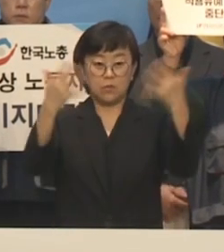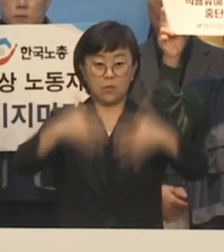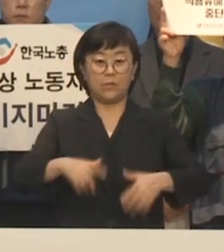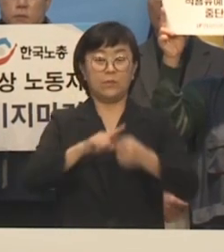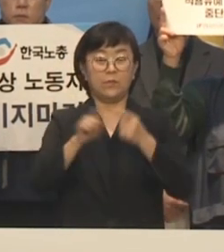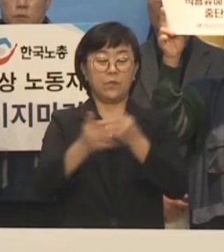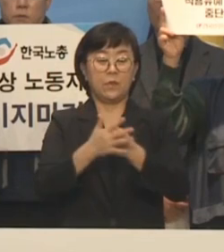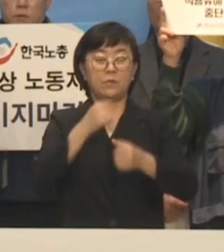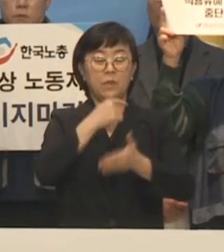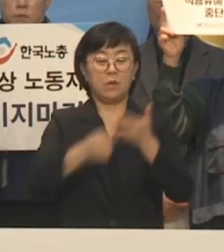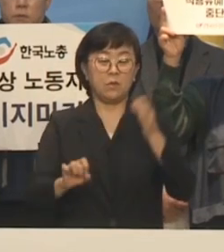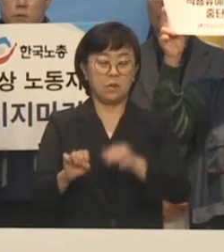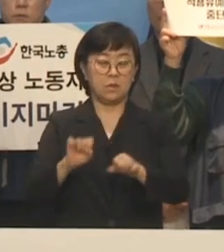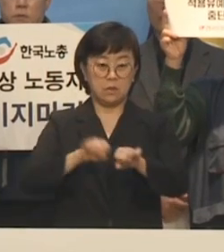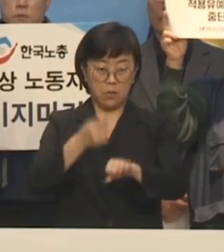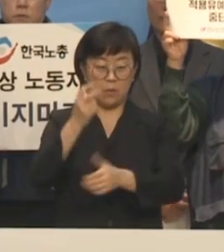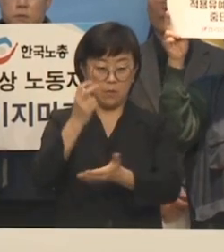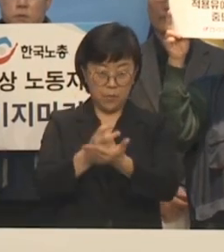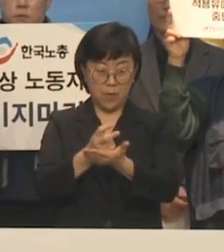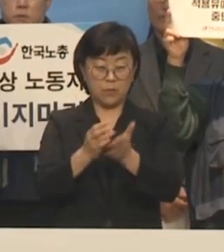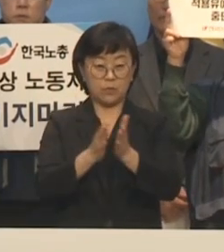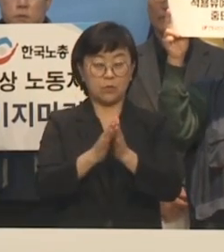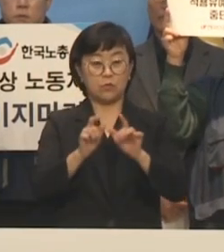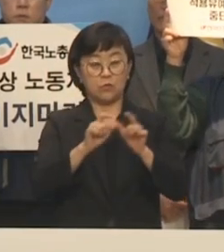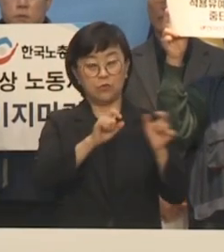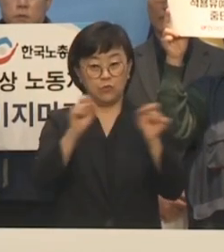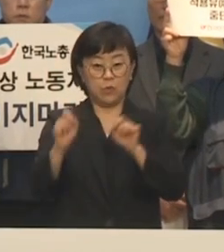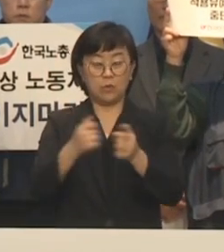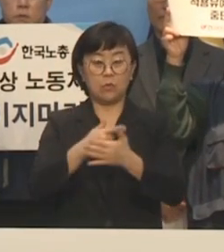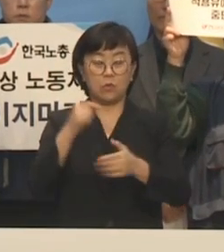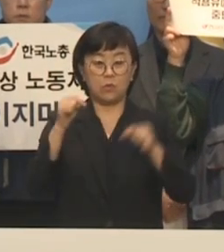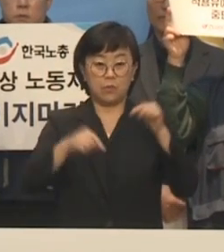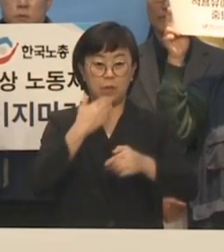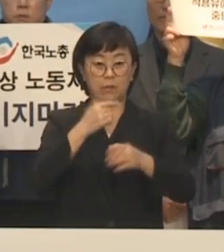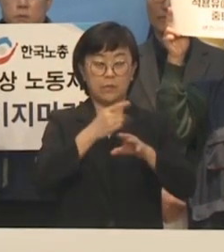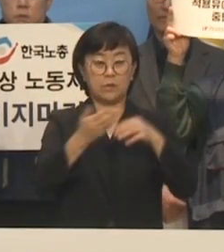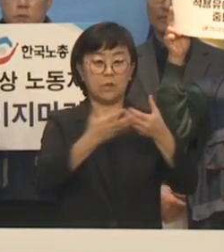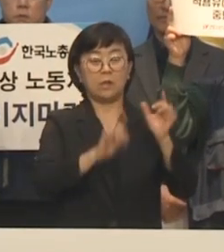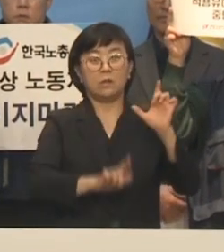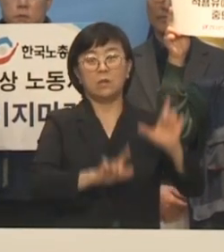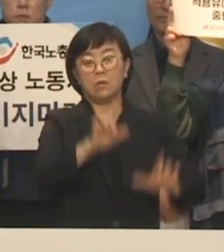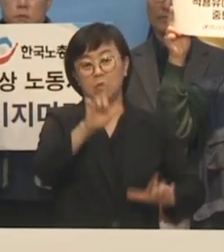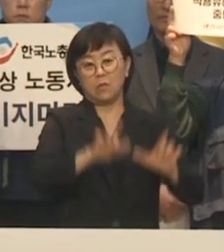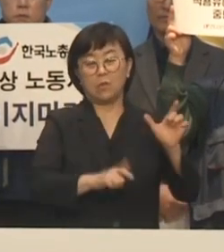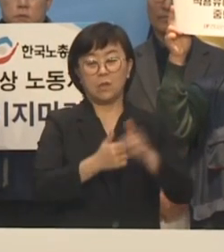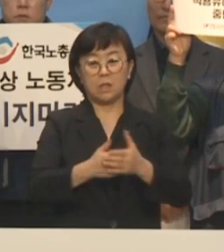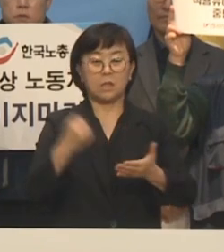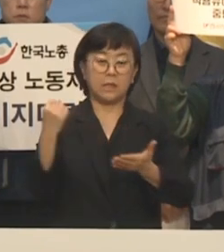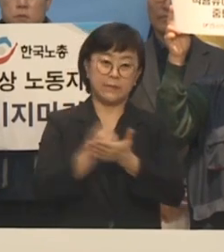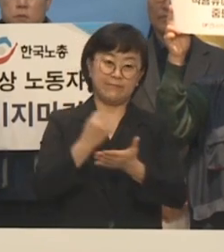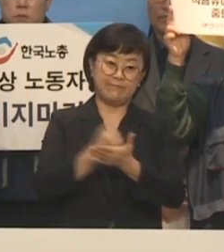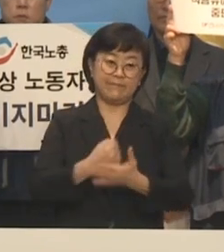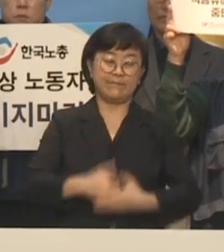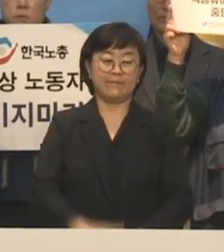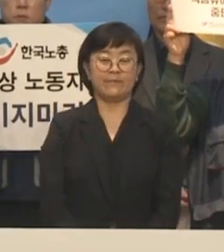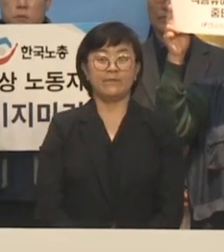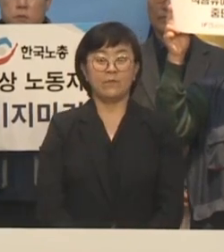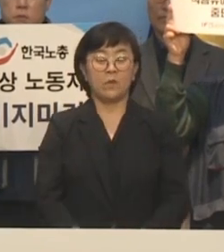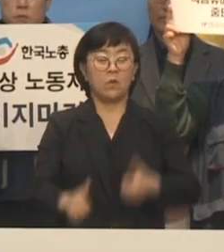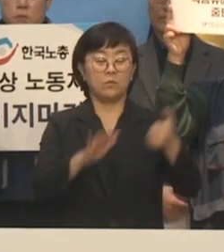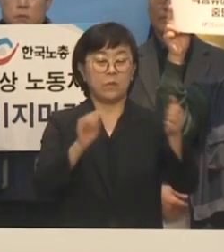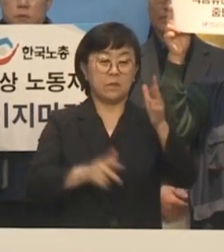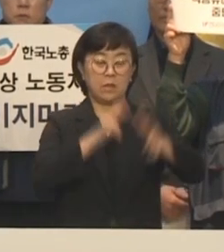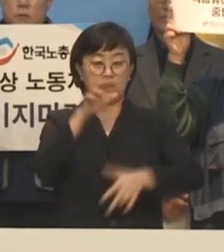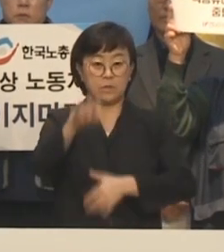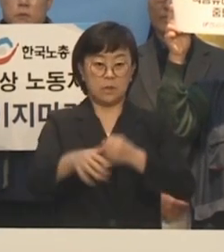걸고 중대재해처벌법 적용 유예를 논의할 수 있다는 민주당의 태도 또한 유감스럽습니다. 50인 미만